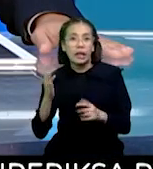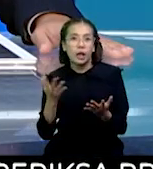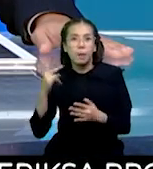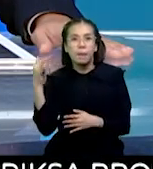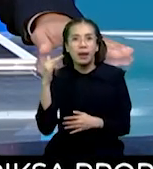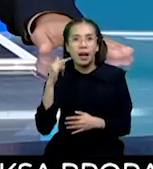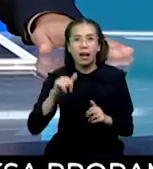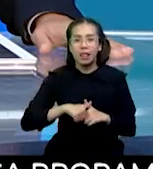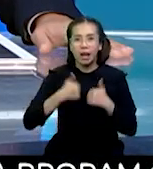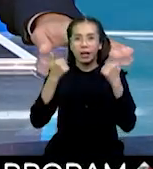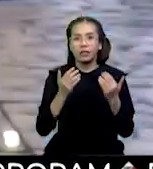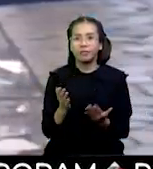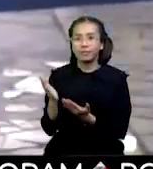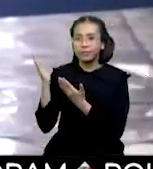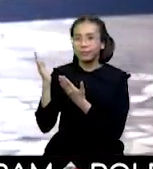bandara.